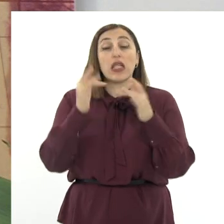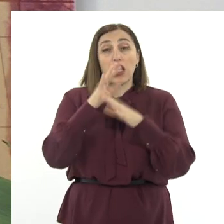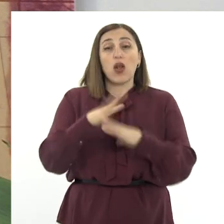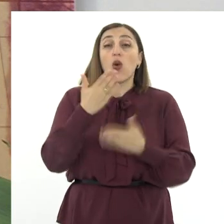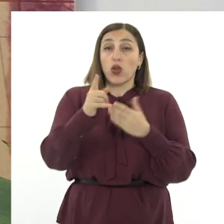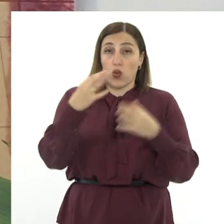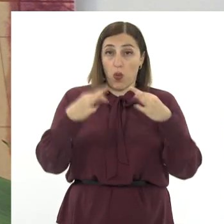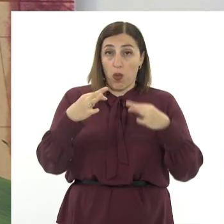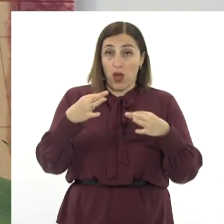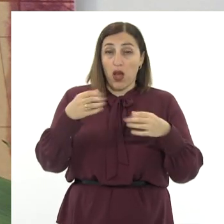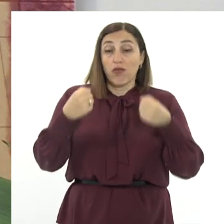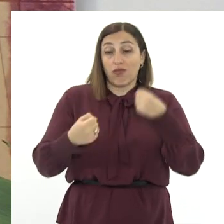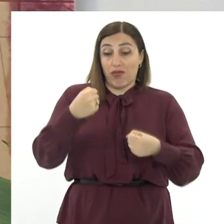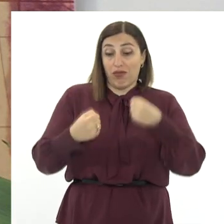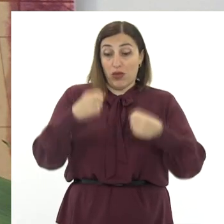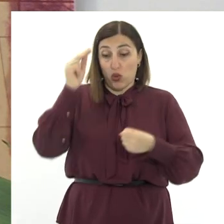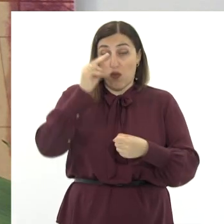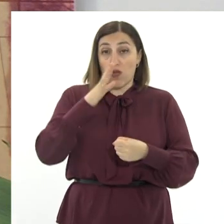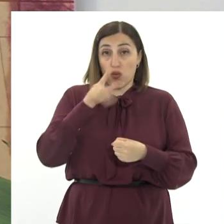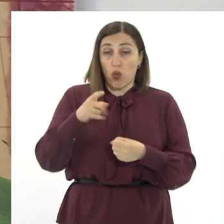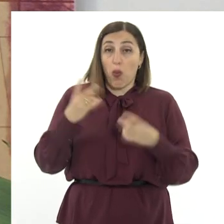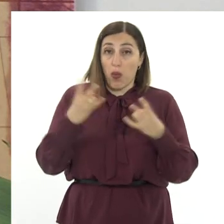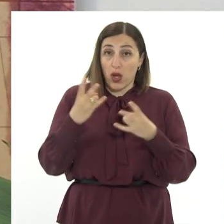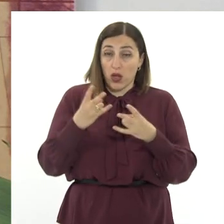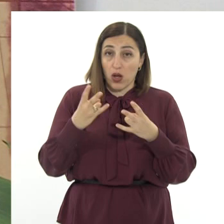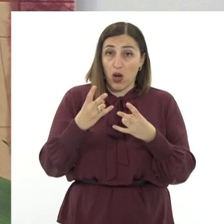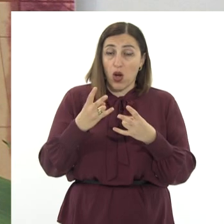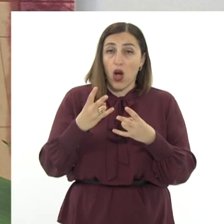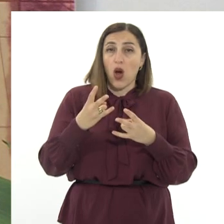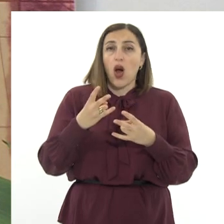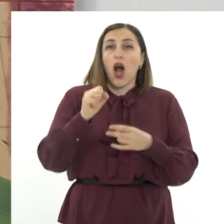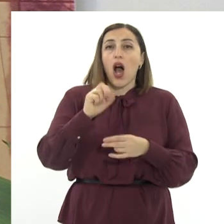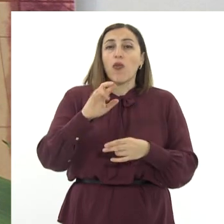խորհուրդներ, եթե դուք մեքենայի կուզում քշել սովորել, դուք պետք է ոչ միայն